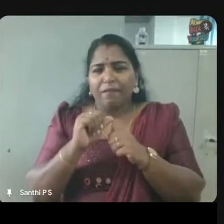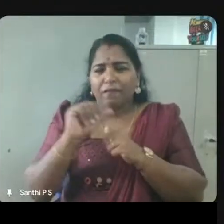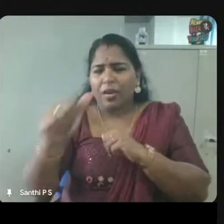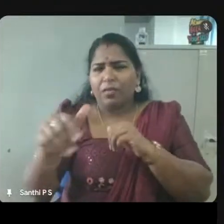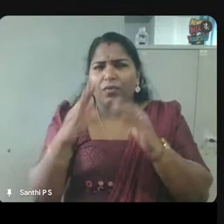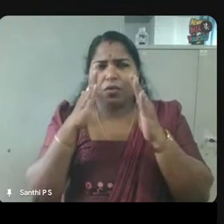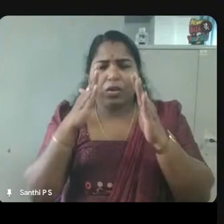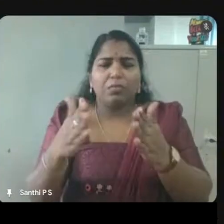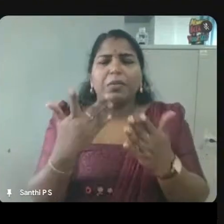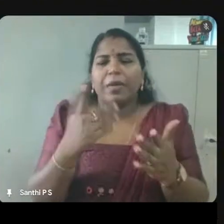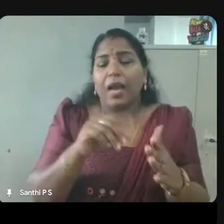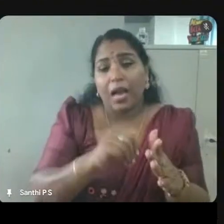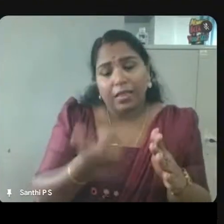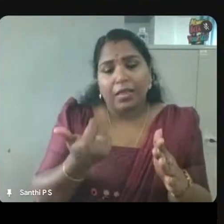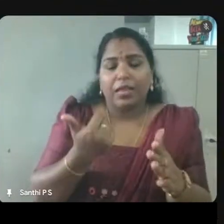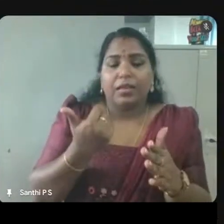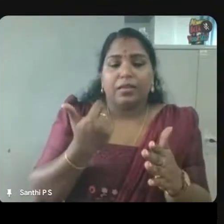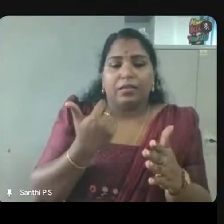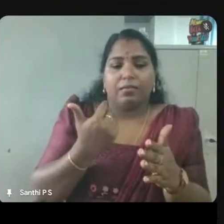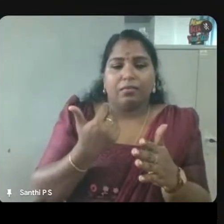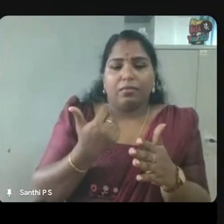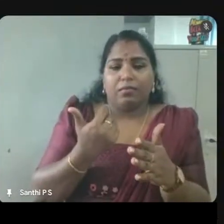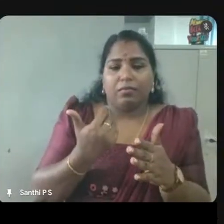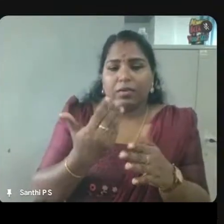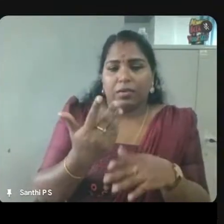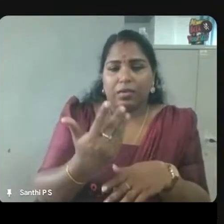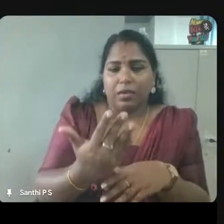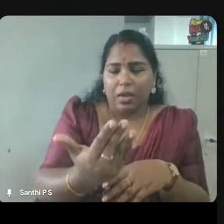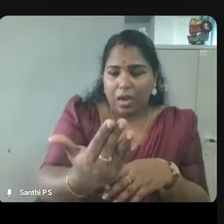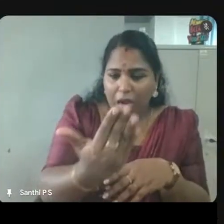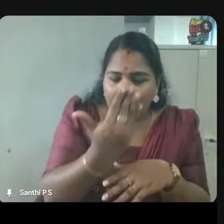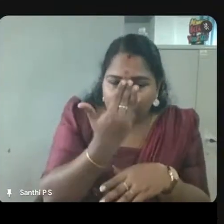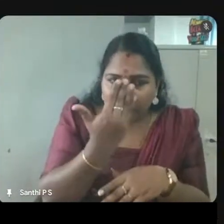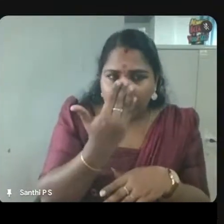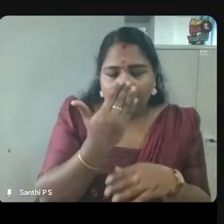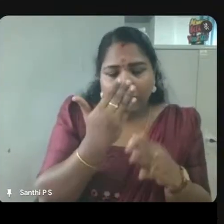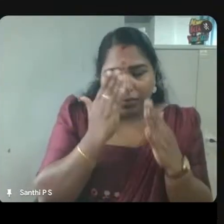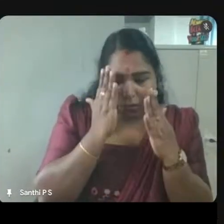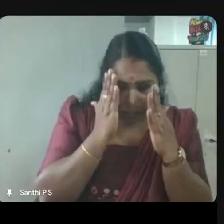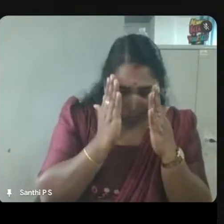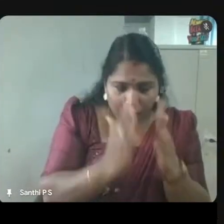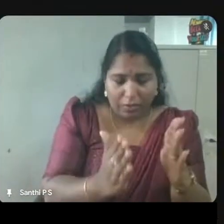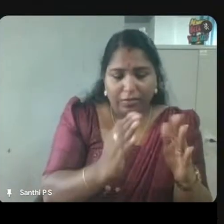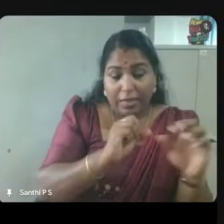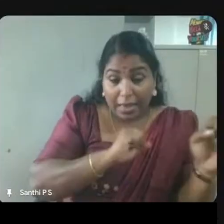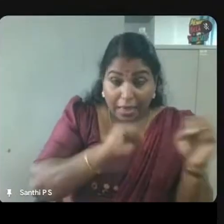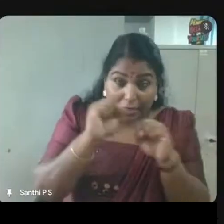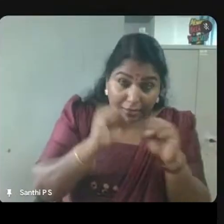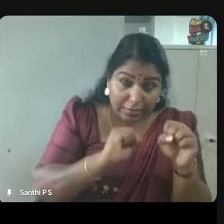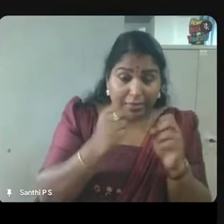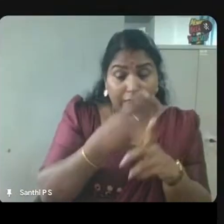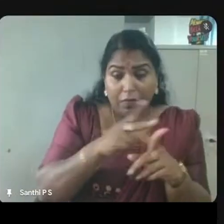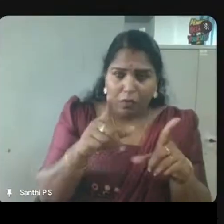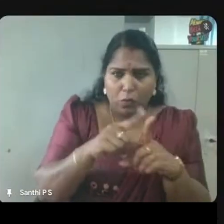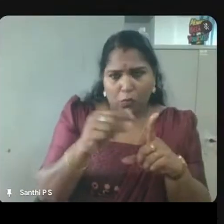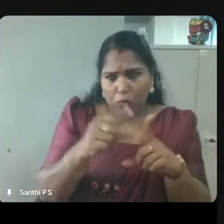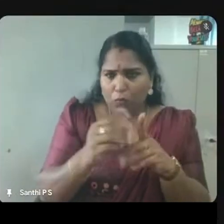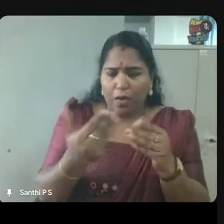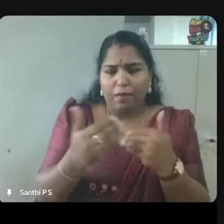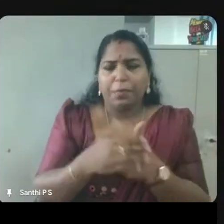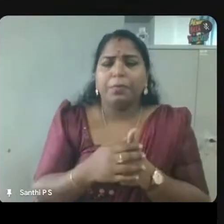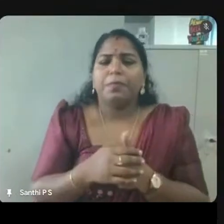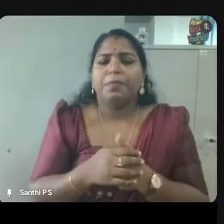ഈ നിയറിലേക്ക് ഫോക്കസ് വരുത്തി കണ്ണ് കൺവെർജ് ചെയ്യാനുള്ള ഒരു എക്സസൈസ് ഒക്കെ നമുക്ക് ചെയ്യാവുന്നതാണ്. അല്ലാതെ നമുക്കിപ്പോൾ